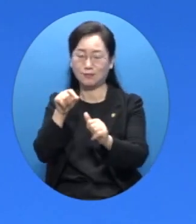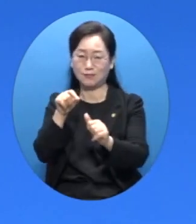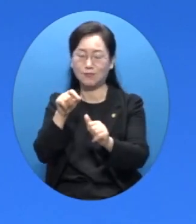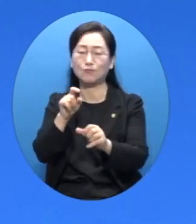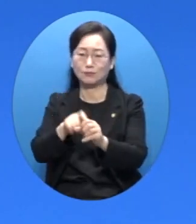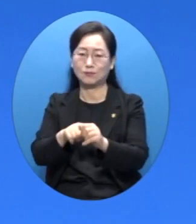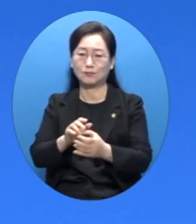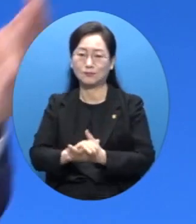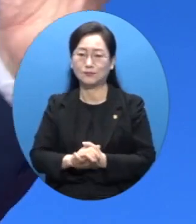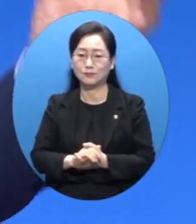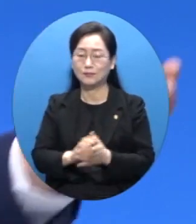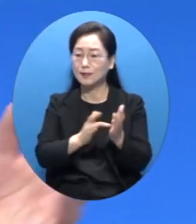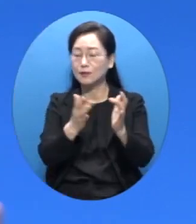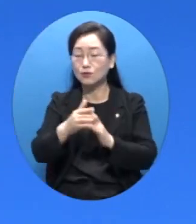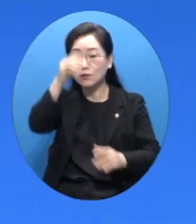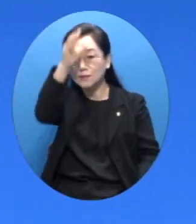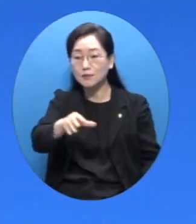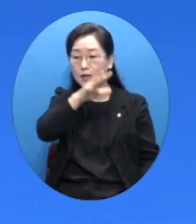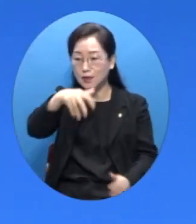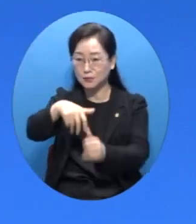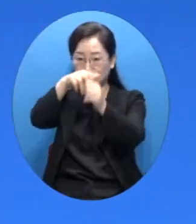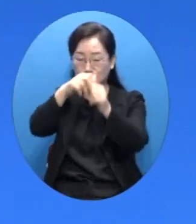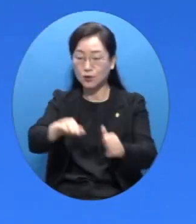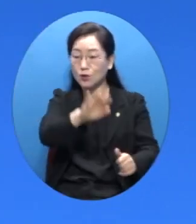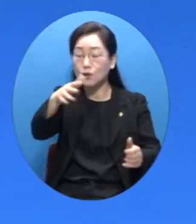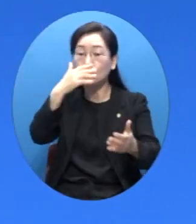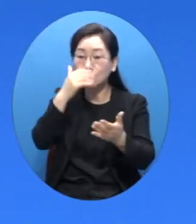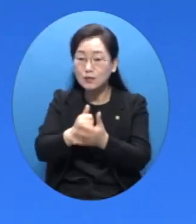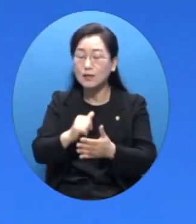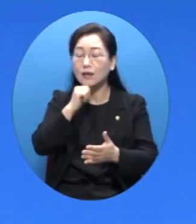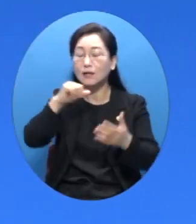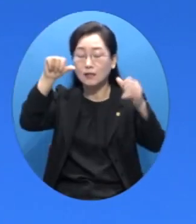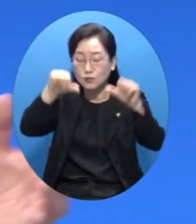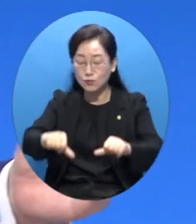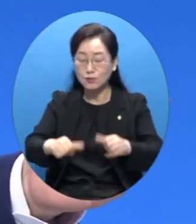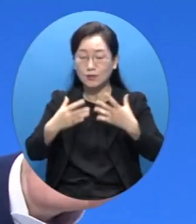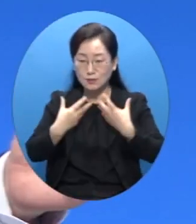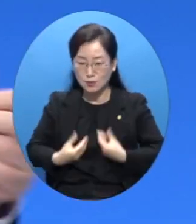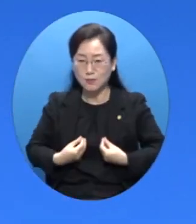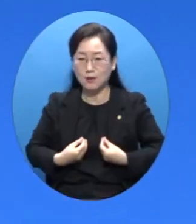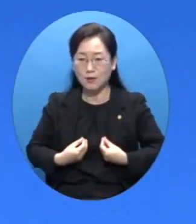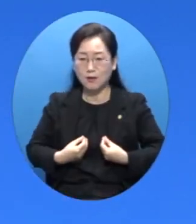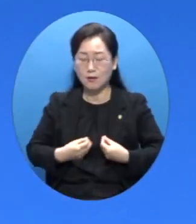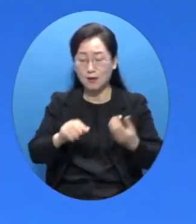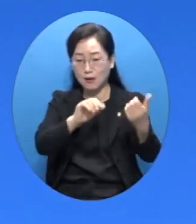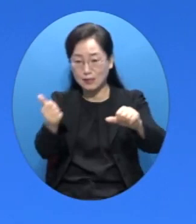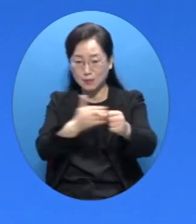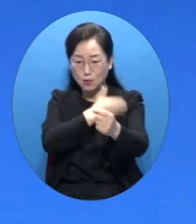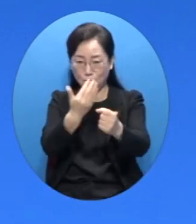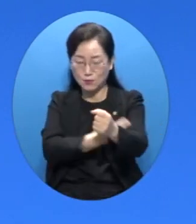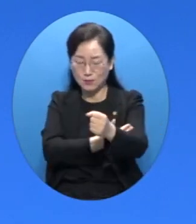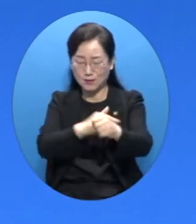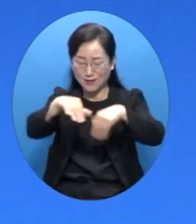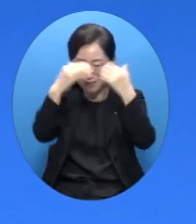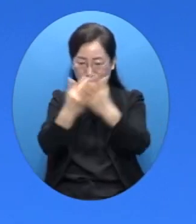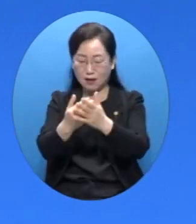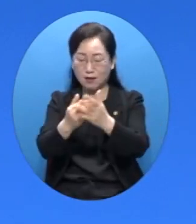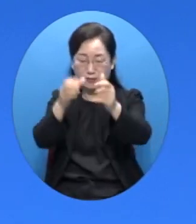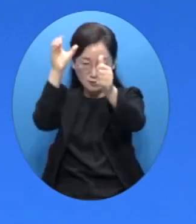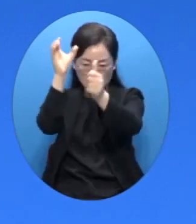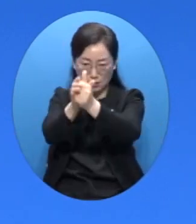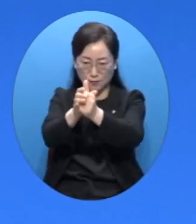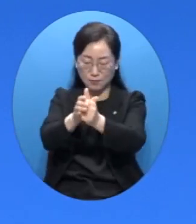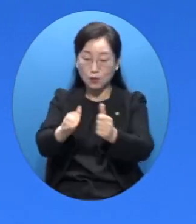것입니다. 예수께서 십자가에서 우리의 죄와 가난, 저주, 절망, 사망의 권세를 다 짊어지시고 우리를